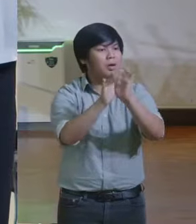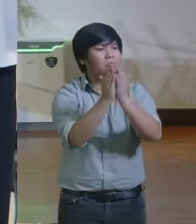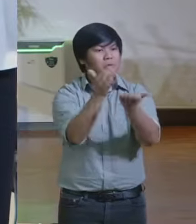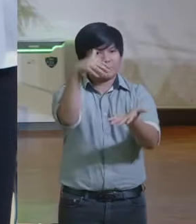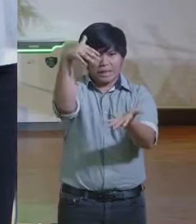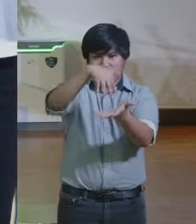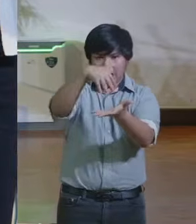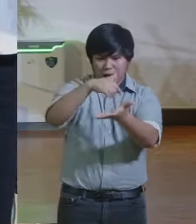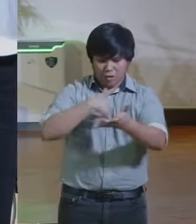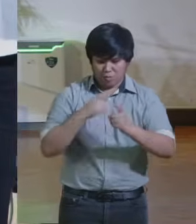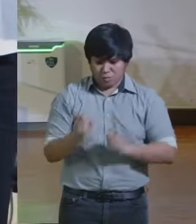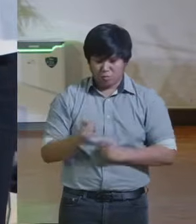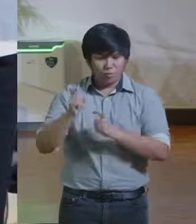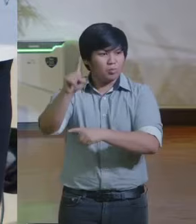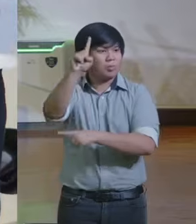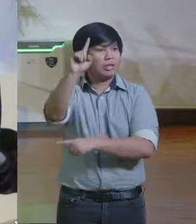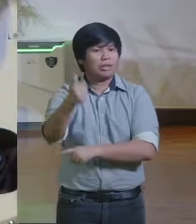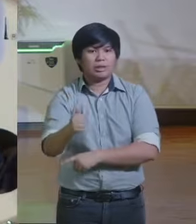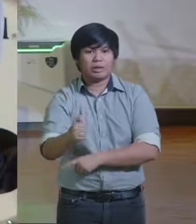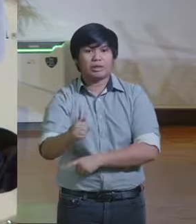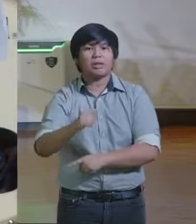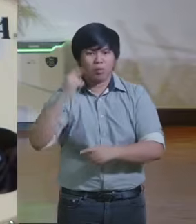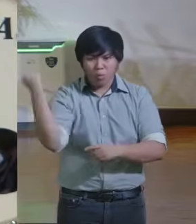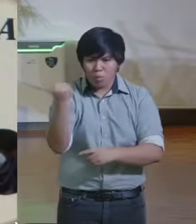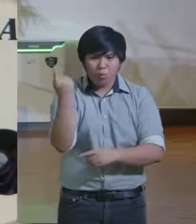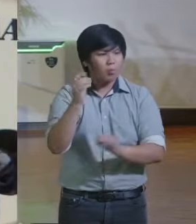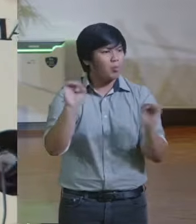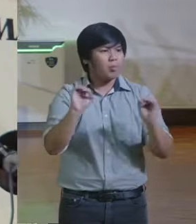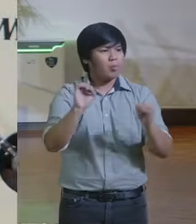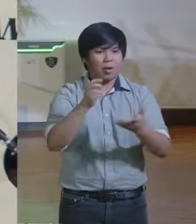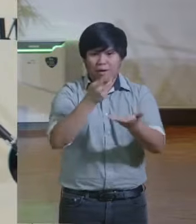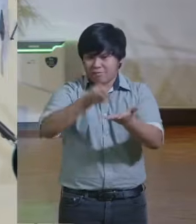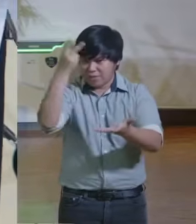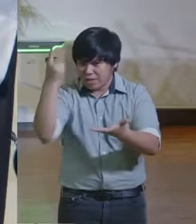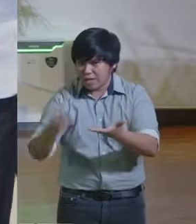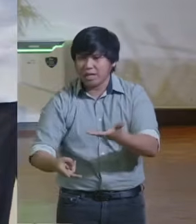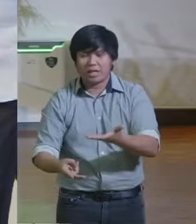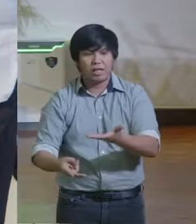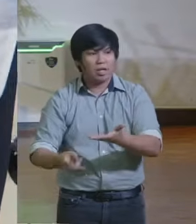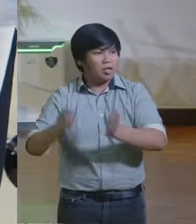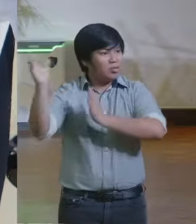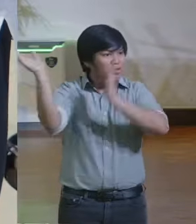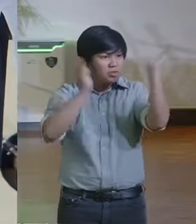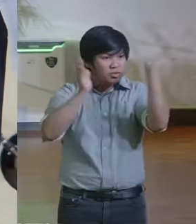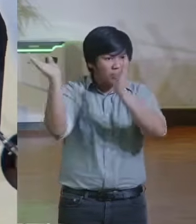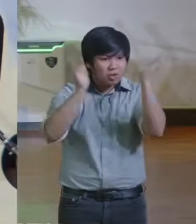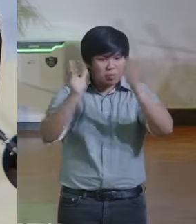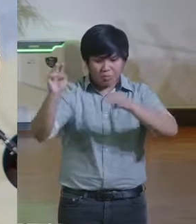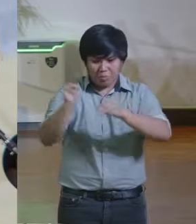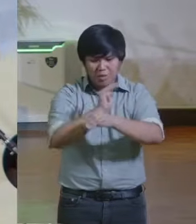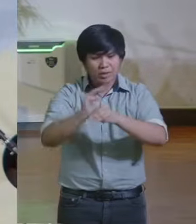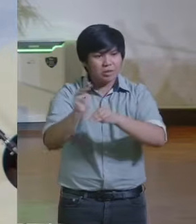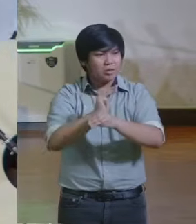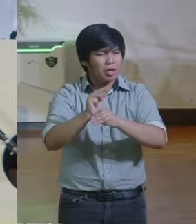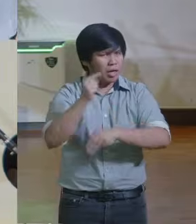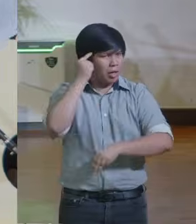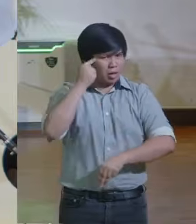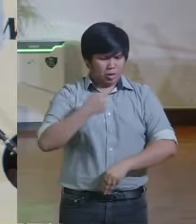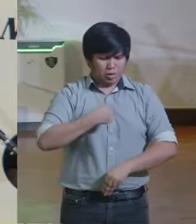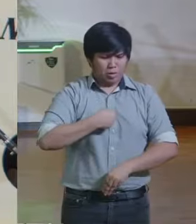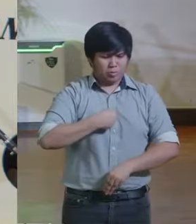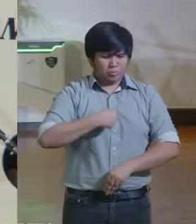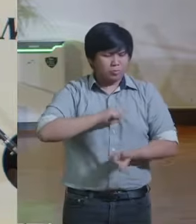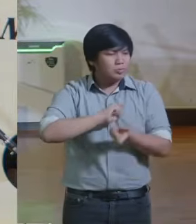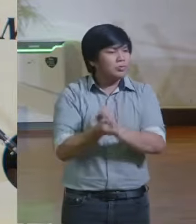ang pagbigay sa church, ang pag-serve sa mga ministry ay mga